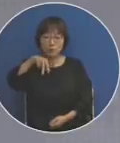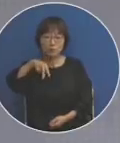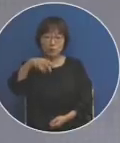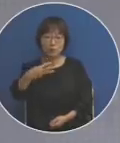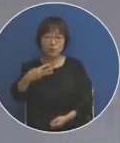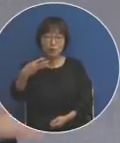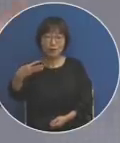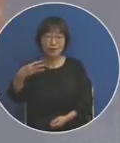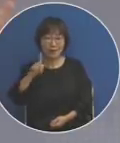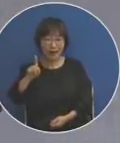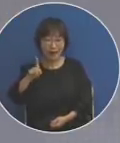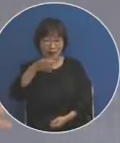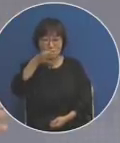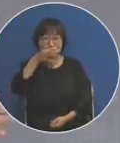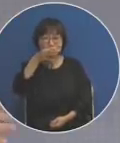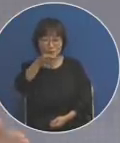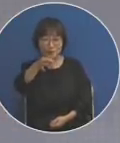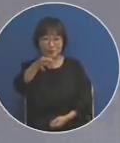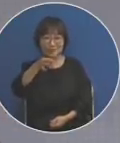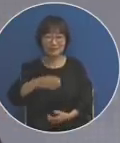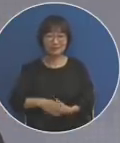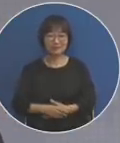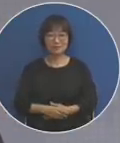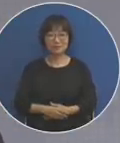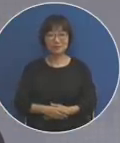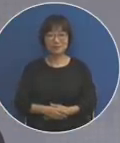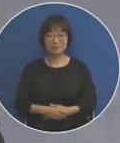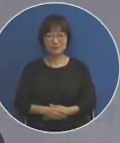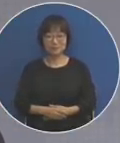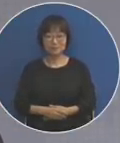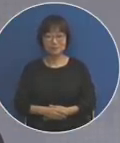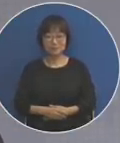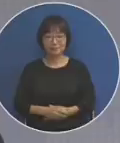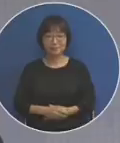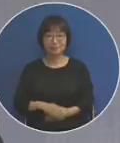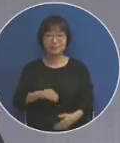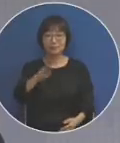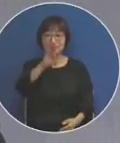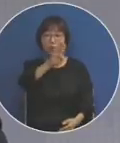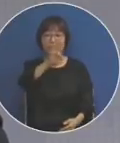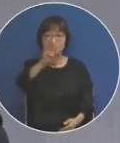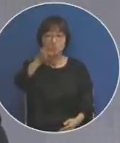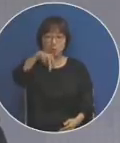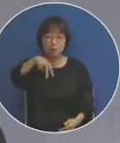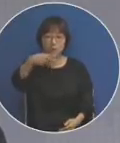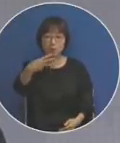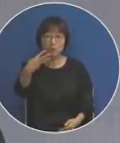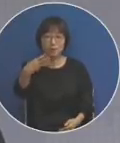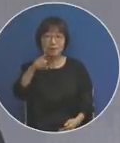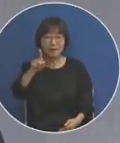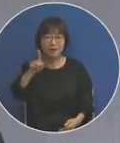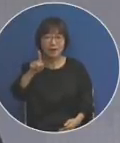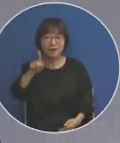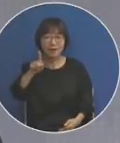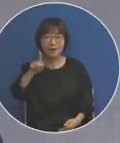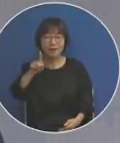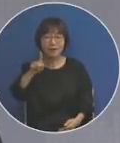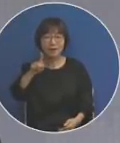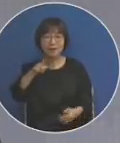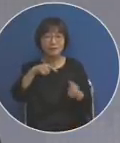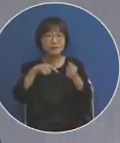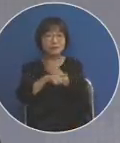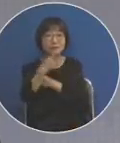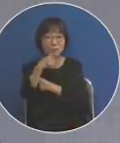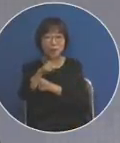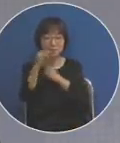which means the married woman. 한국말이죠, 뷸라라 그랬어. And it means to be the married woman. 이 뷸라란 말은 결혼한 여자 그 말입니다. And the